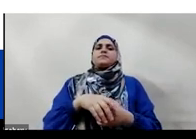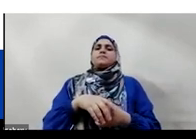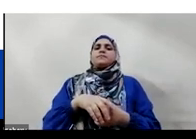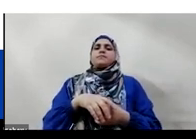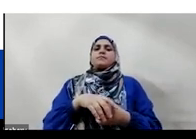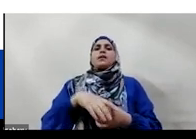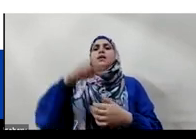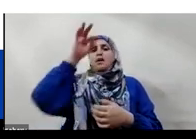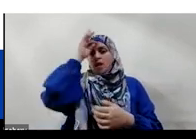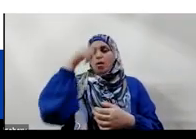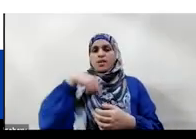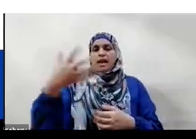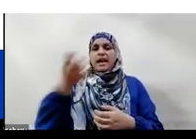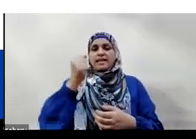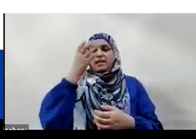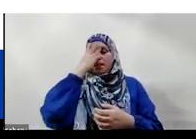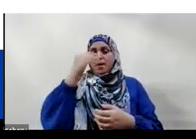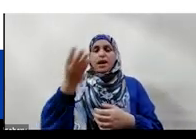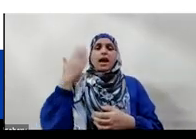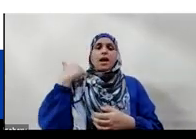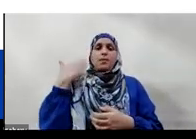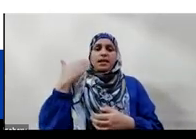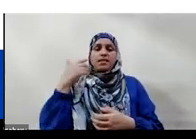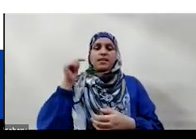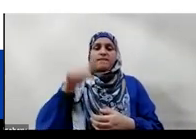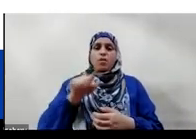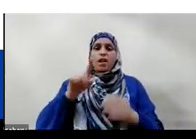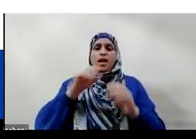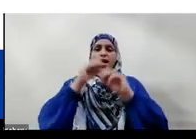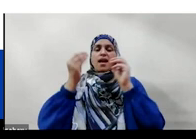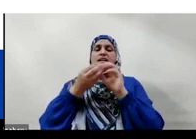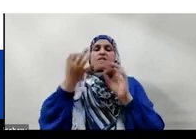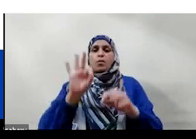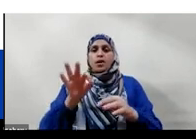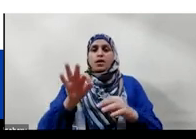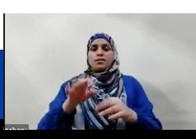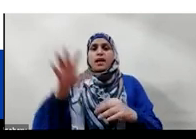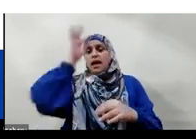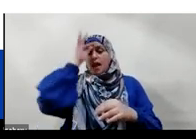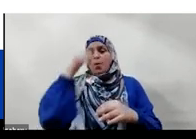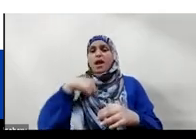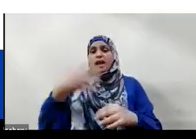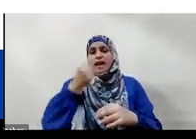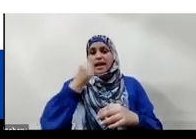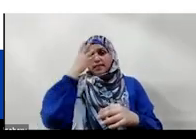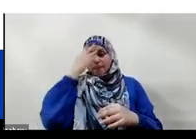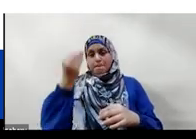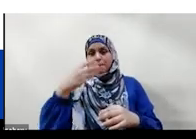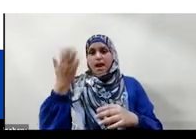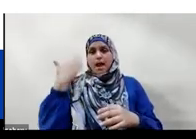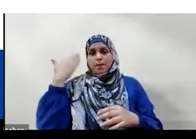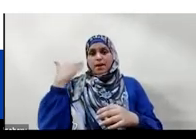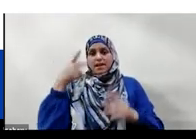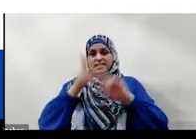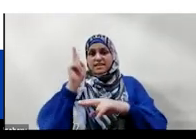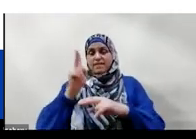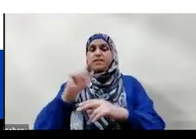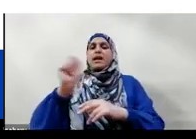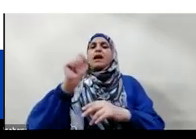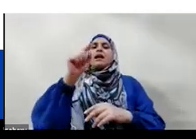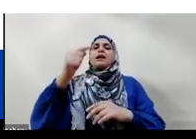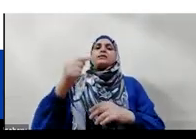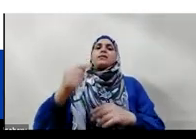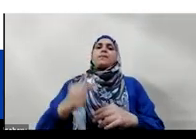جرانت بختار يس او نو، بجاوب على السؤال ده بيس او نو، لو حصلت عليها بختار كم عدد المنح اللي انا حصلت عليها قبل